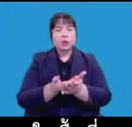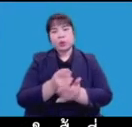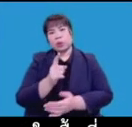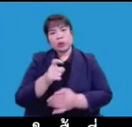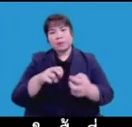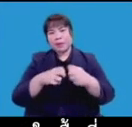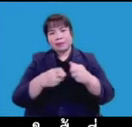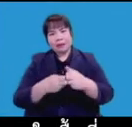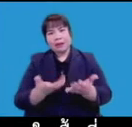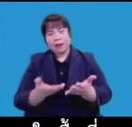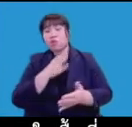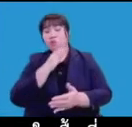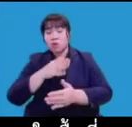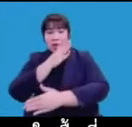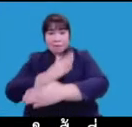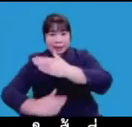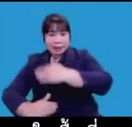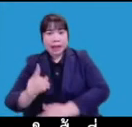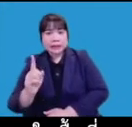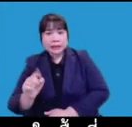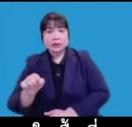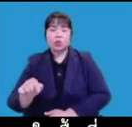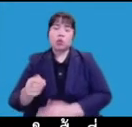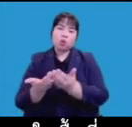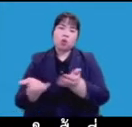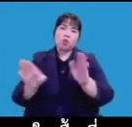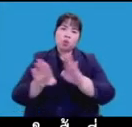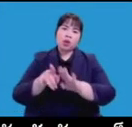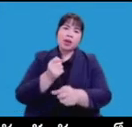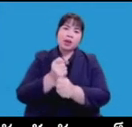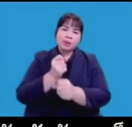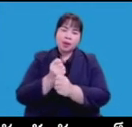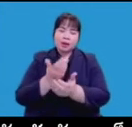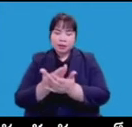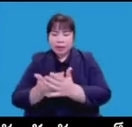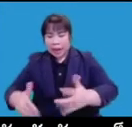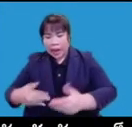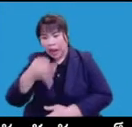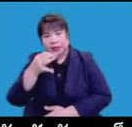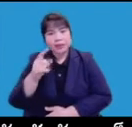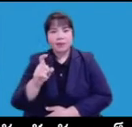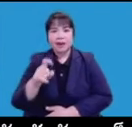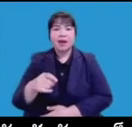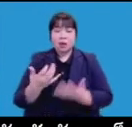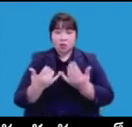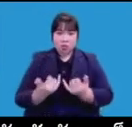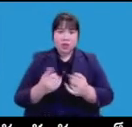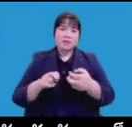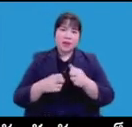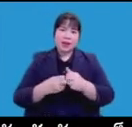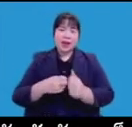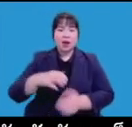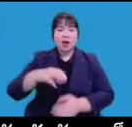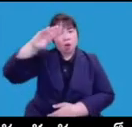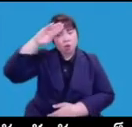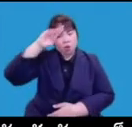ลำบากขึ้นล่มสลายมีคนพิการ1คนครอบครัวนั้นก็ทำให้การทำหากินหยุดชะงักโดยเฉพาะอย่างยิ่งในปัจจุบันโร